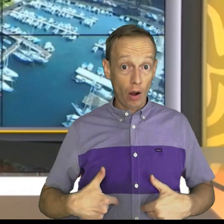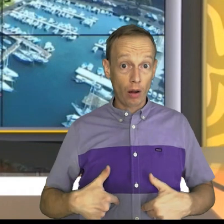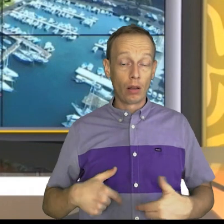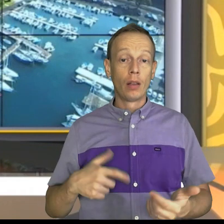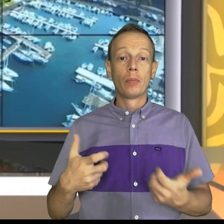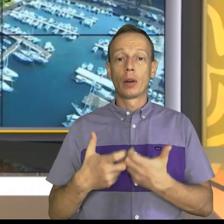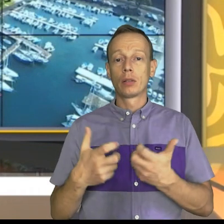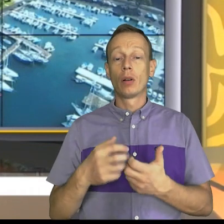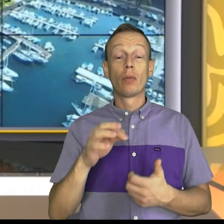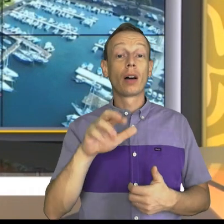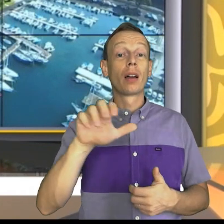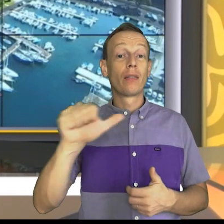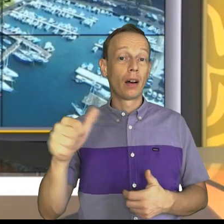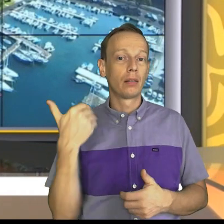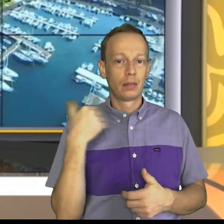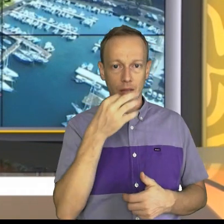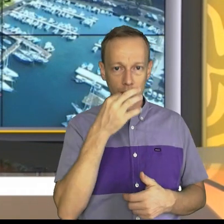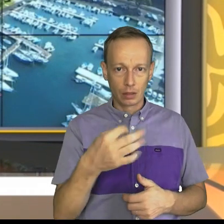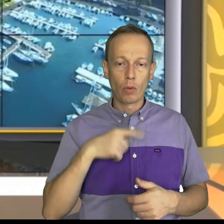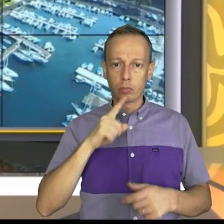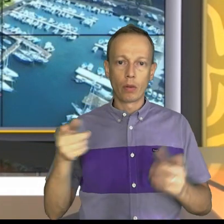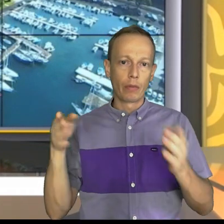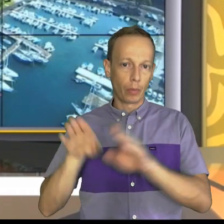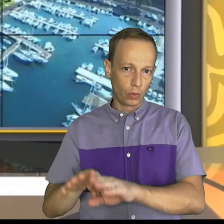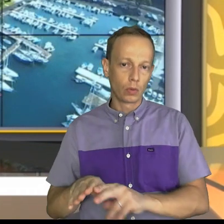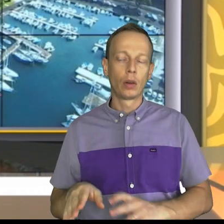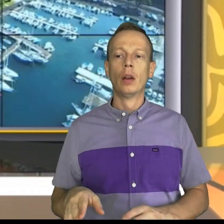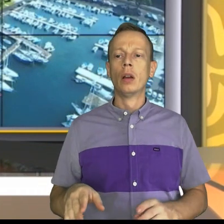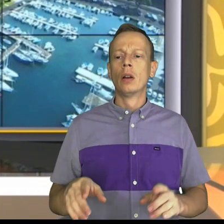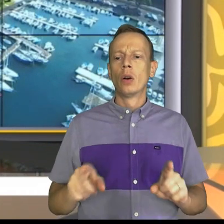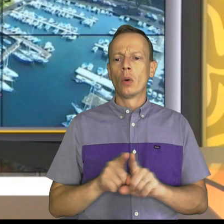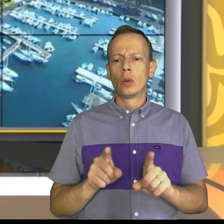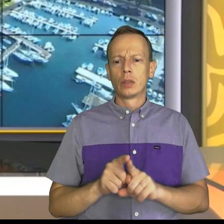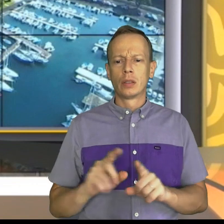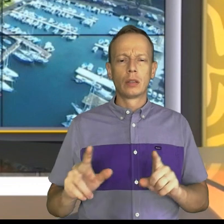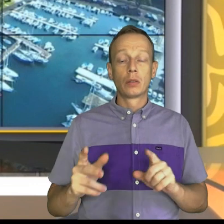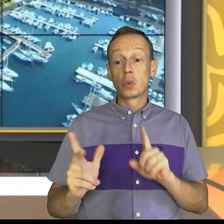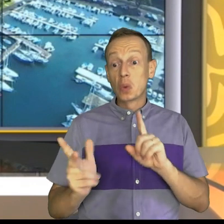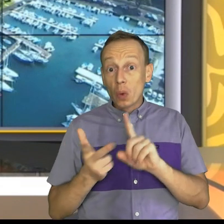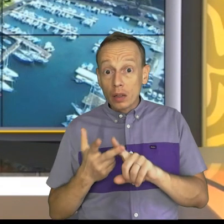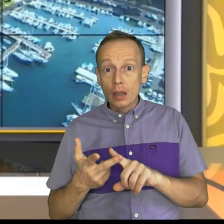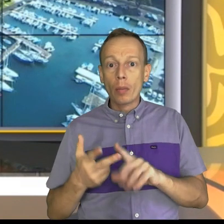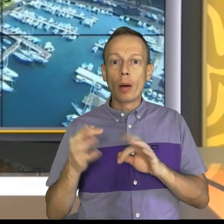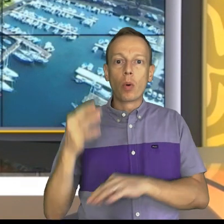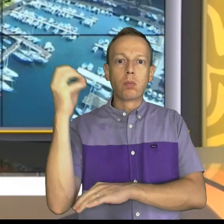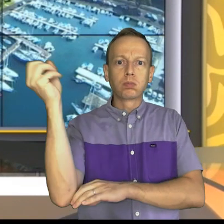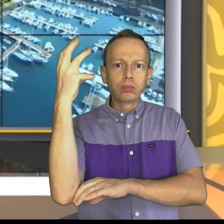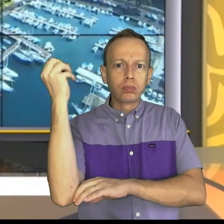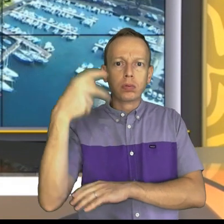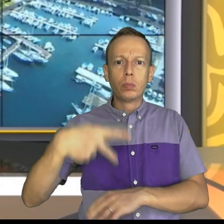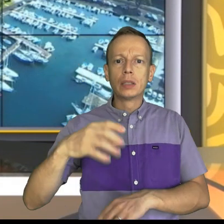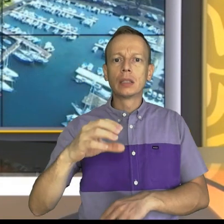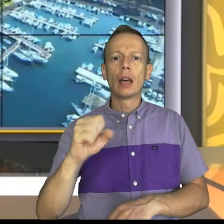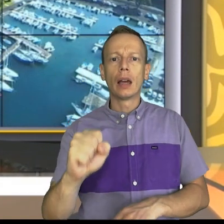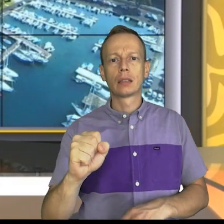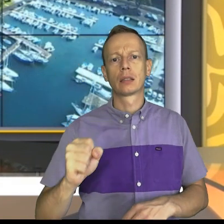deuxième temps, ce sont les écoles sur l'électoral, comme Faréba, dont je viens d'ordonner la fermeture. Et dans un troisième temps, le